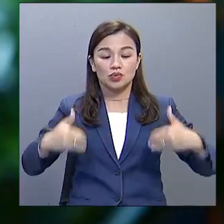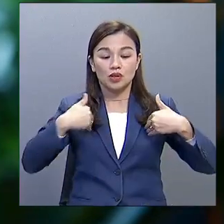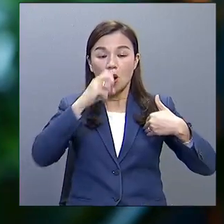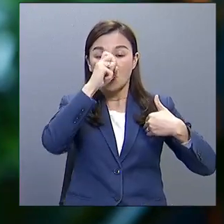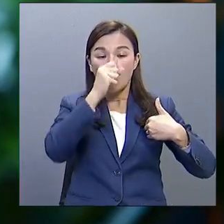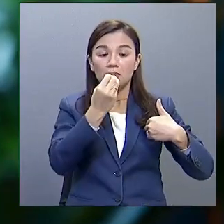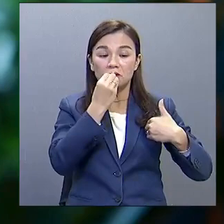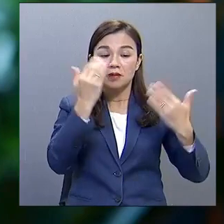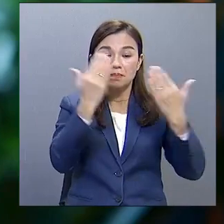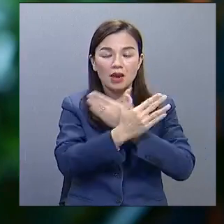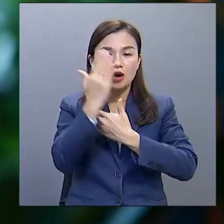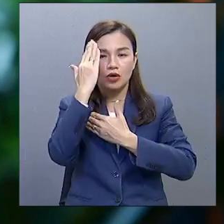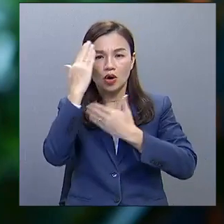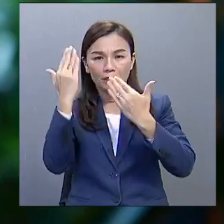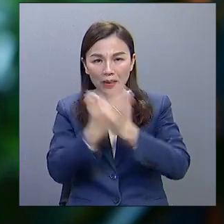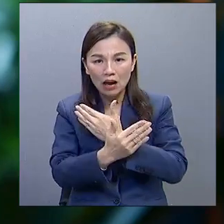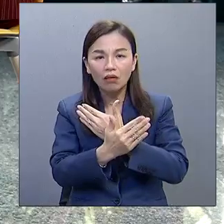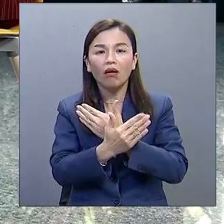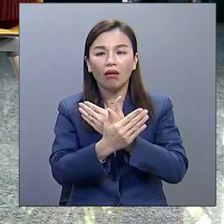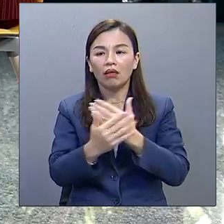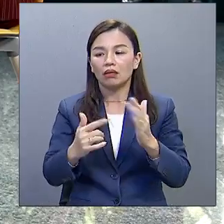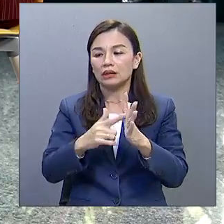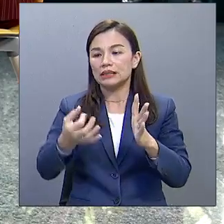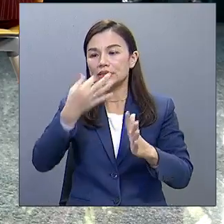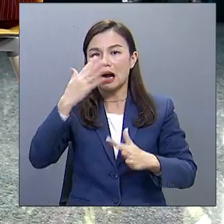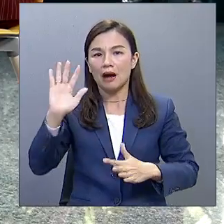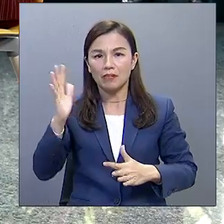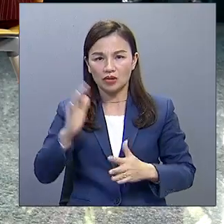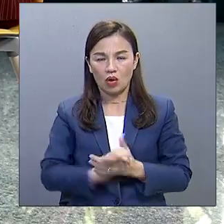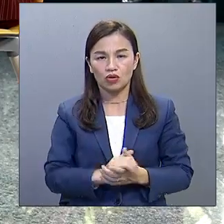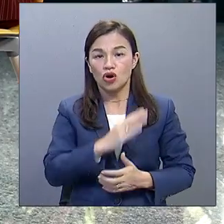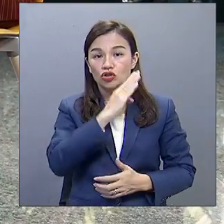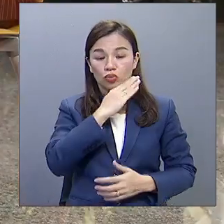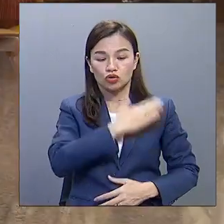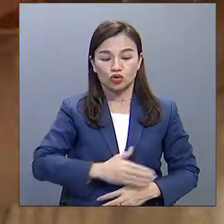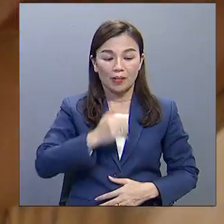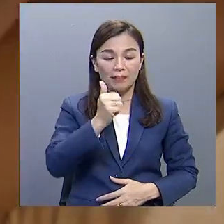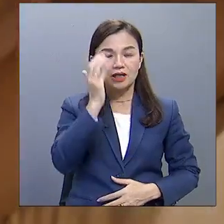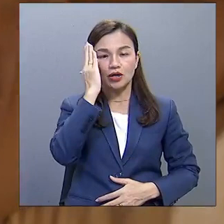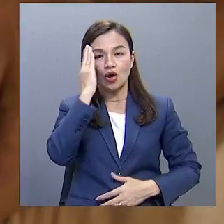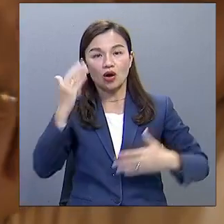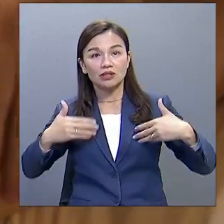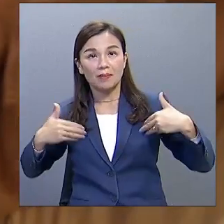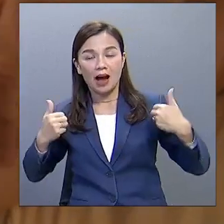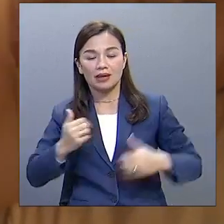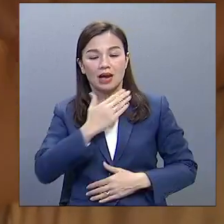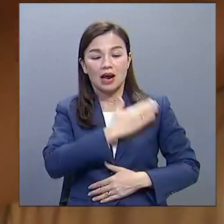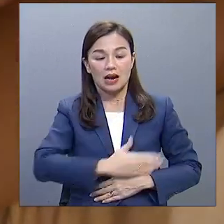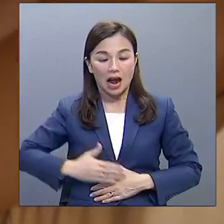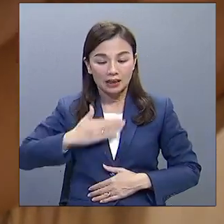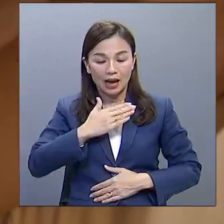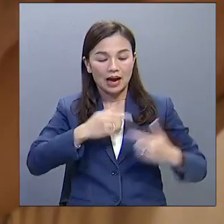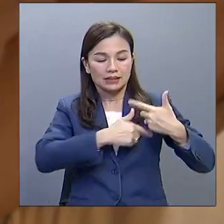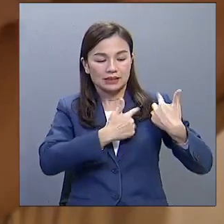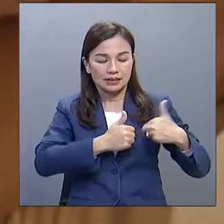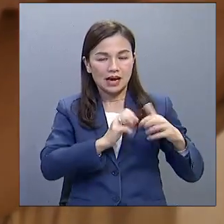ราใช้ยาน้อยลงหรือเปล่านะคะแล้วก็ดูเรื่องการนอนถ้าสุขภาพดีเราจะนอนดีค่ะทั้งร่างกายและจิตใจดูว่าเรานอนพอหรือเปล่าซึ่งมันก็